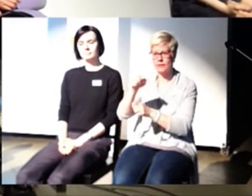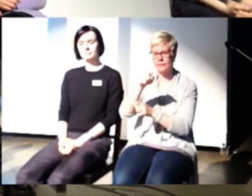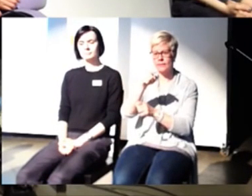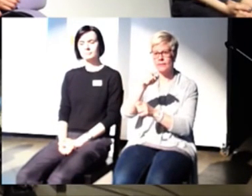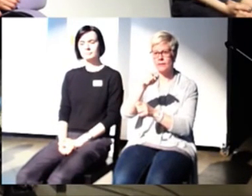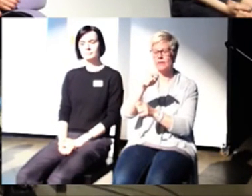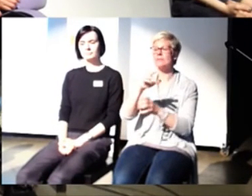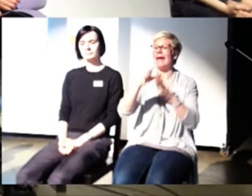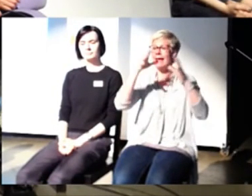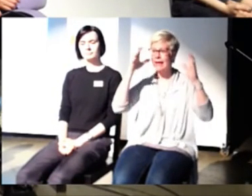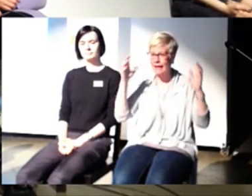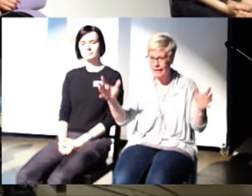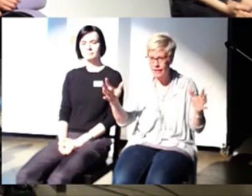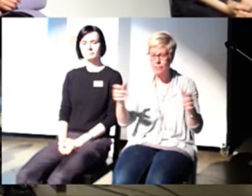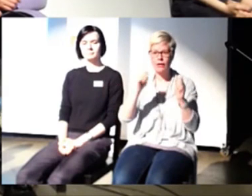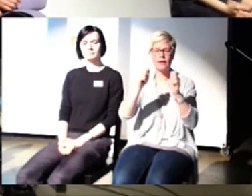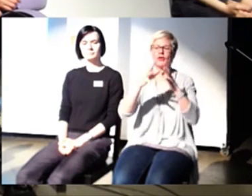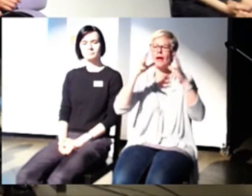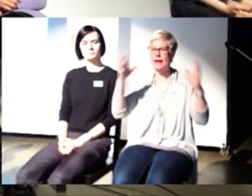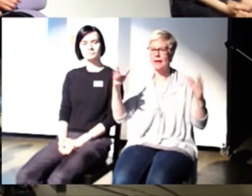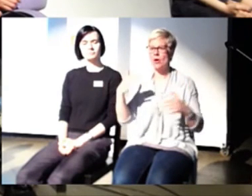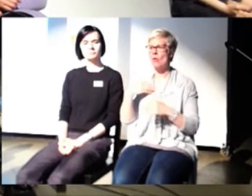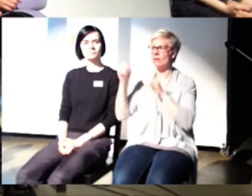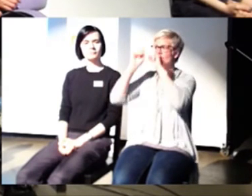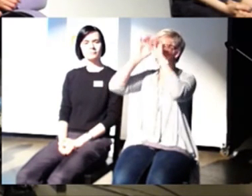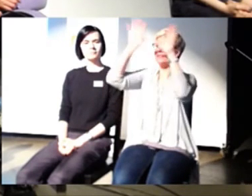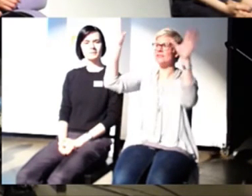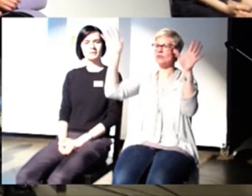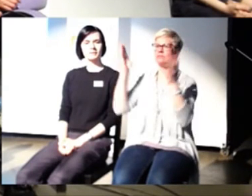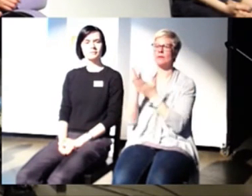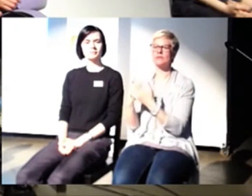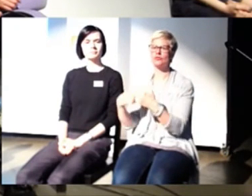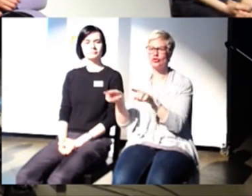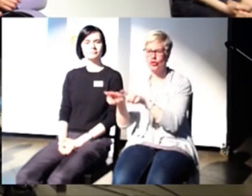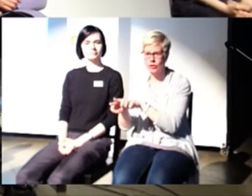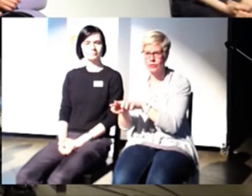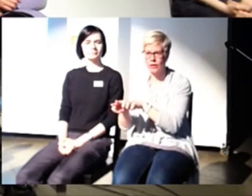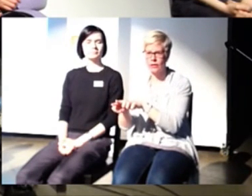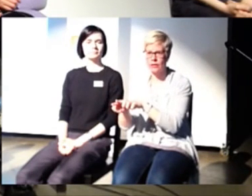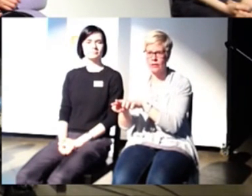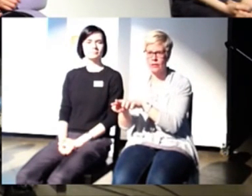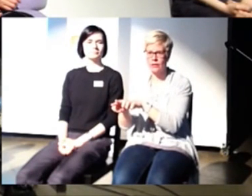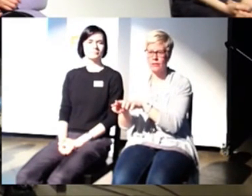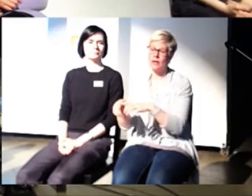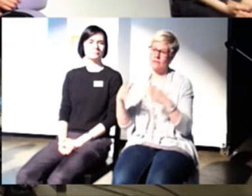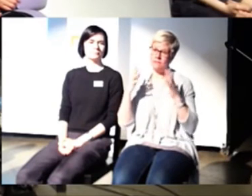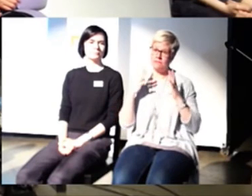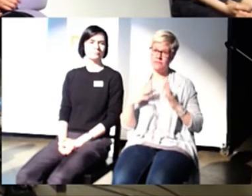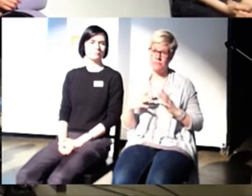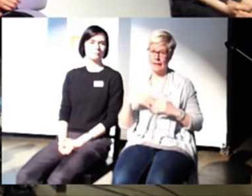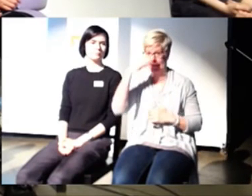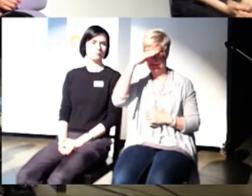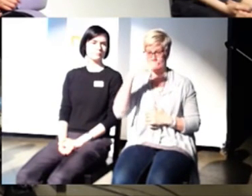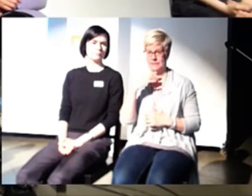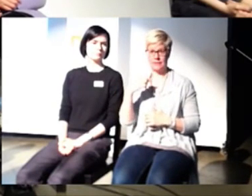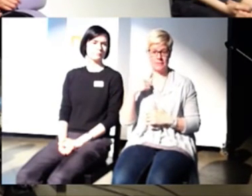mun omat visiot läpi, koska välillä ei vammaisena ihmisenä ole vähän yksin. Siksi minä haluaisin